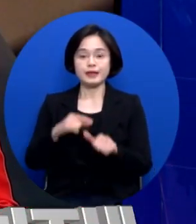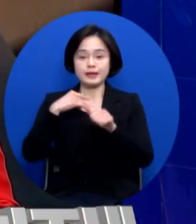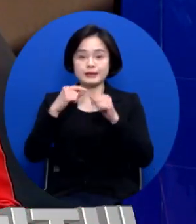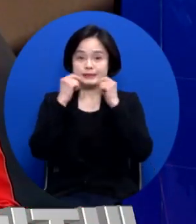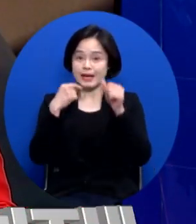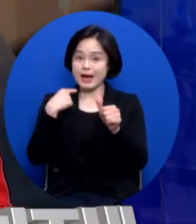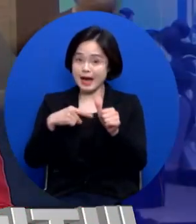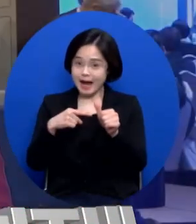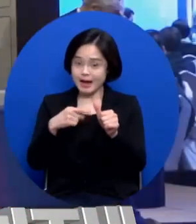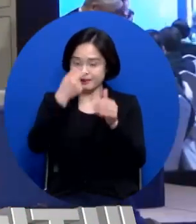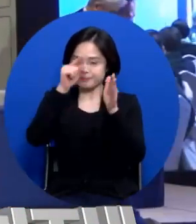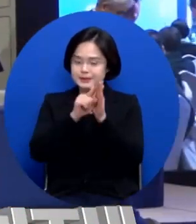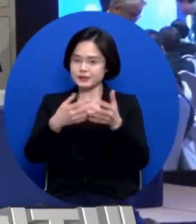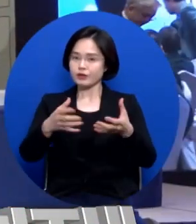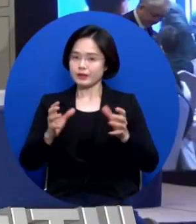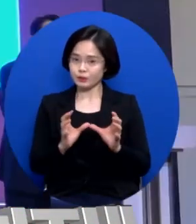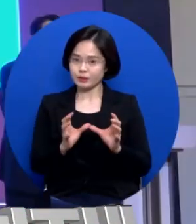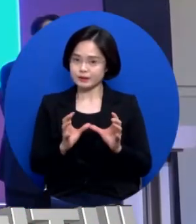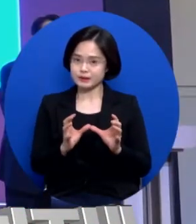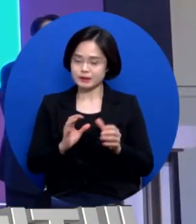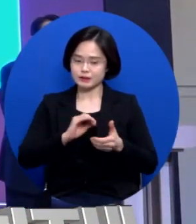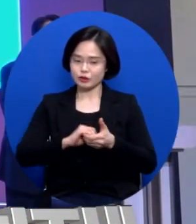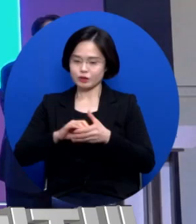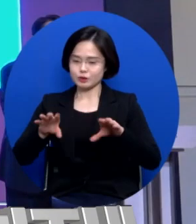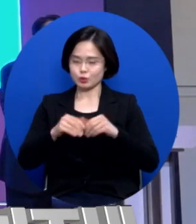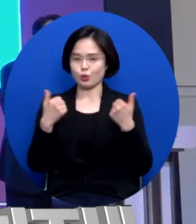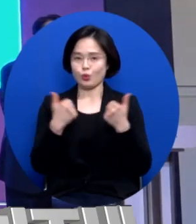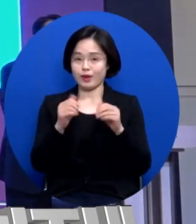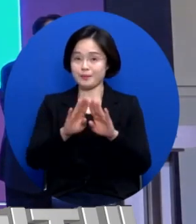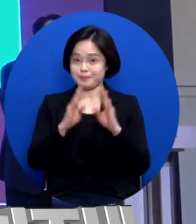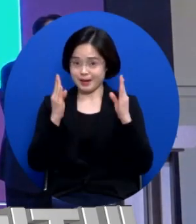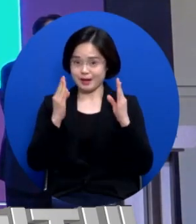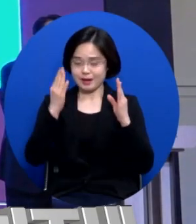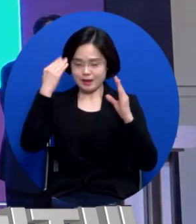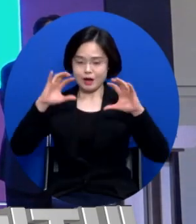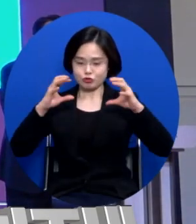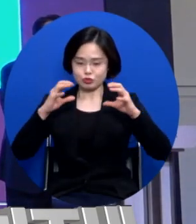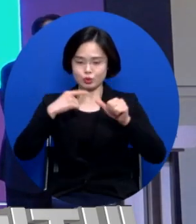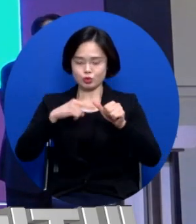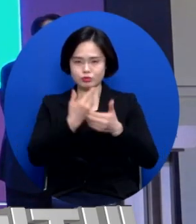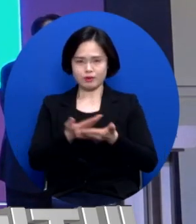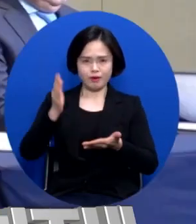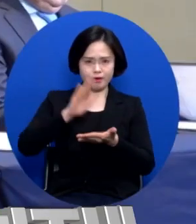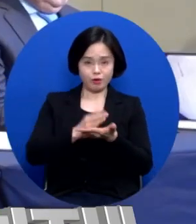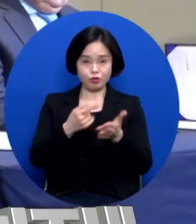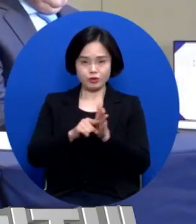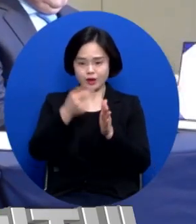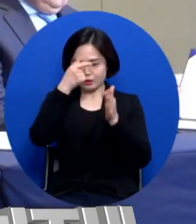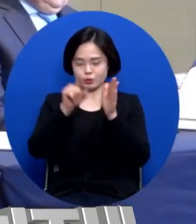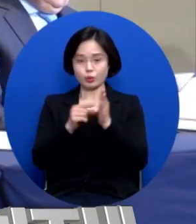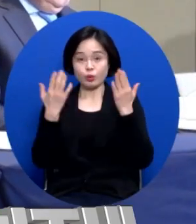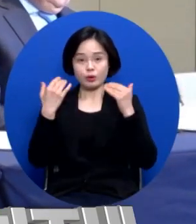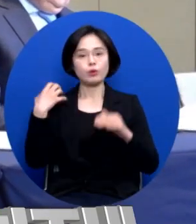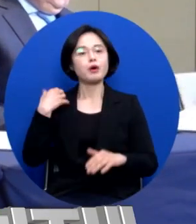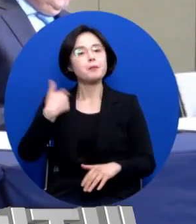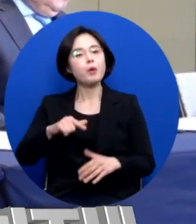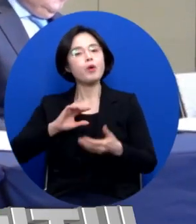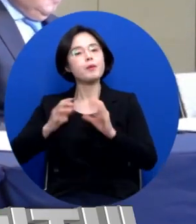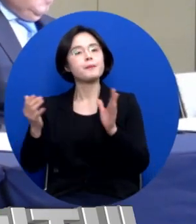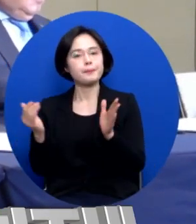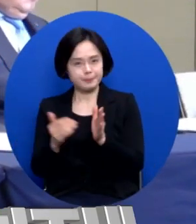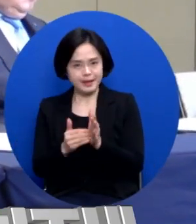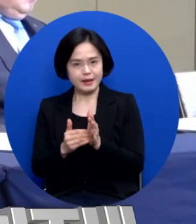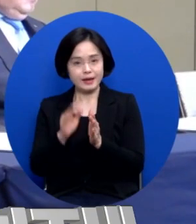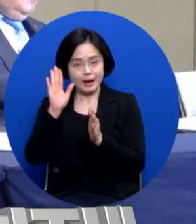사학미션 네트워크가 정기총회를 열고 대한민국 교육개혁을 위한 기독교 학교의 역할과 방안을 모색했습니다. 향후